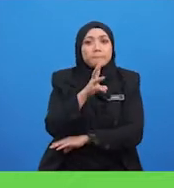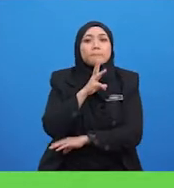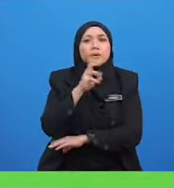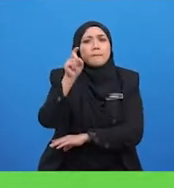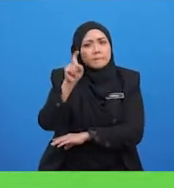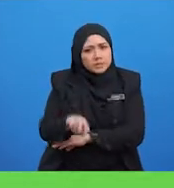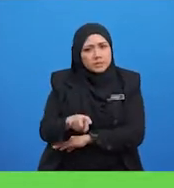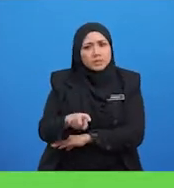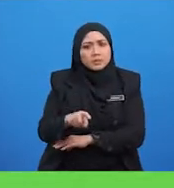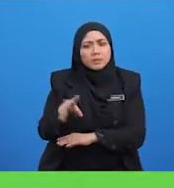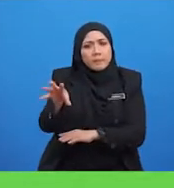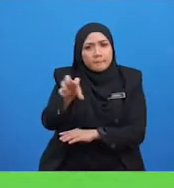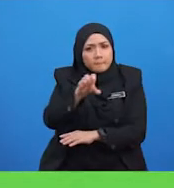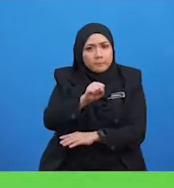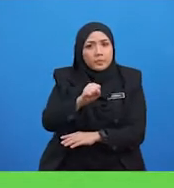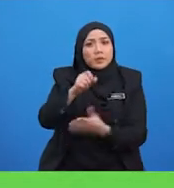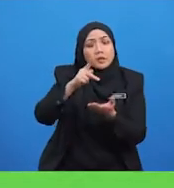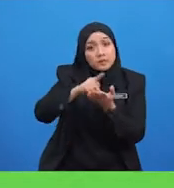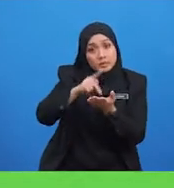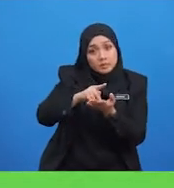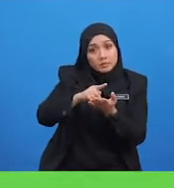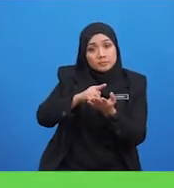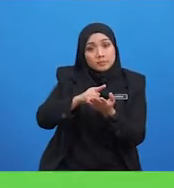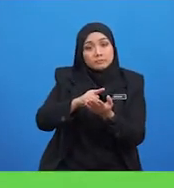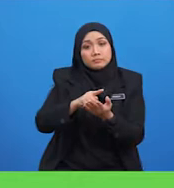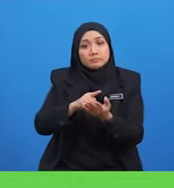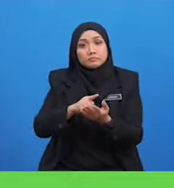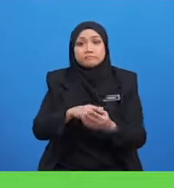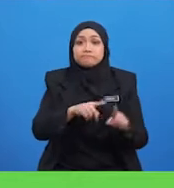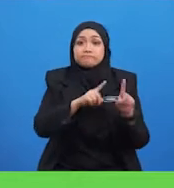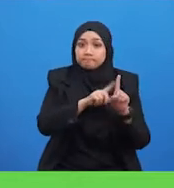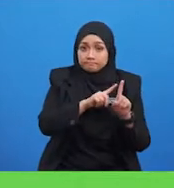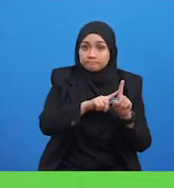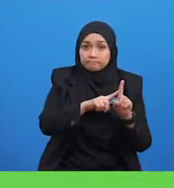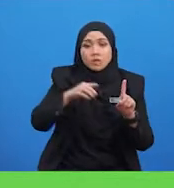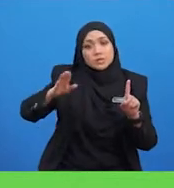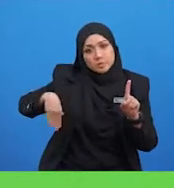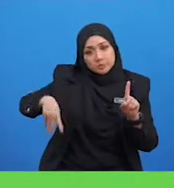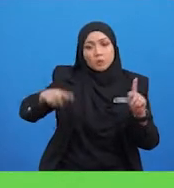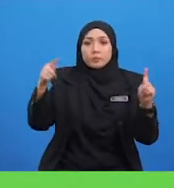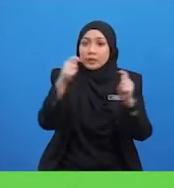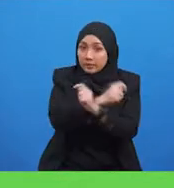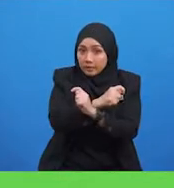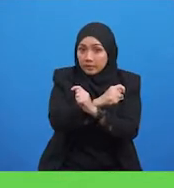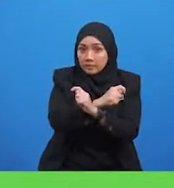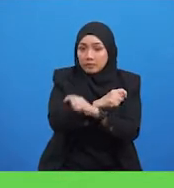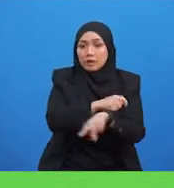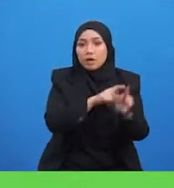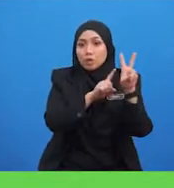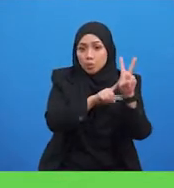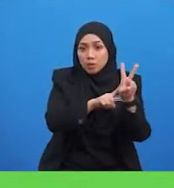Sebelum pertandingan. 2. Semasa pertandingan. 3.